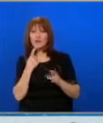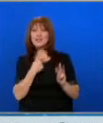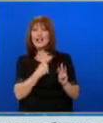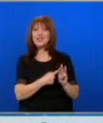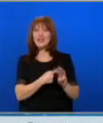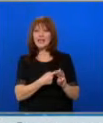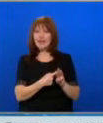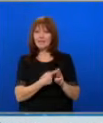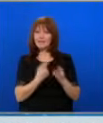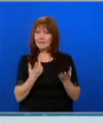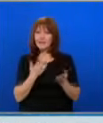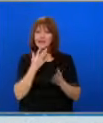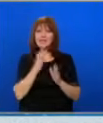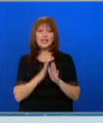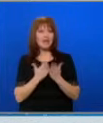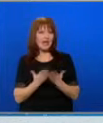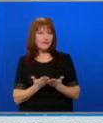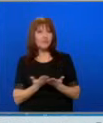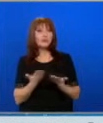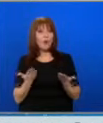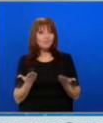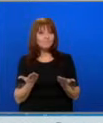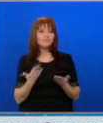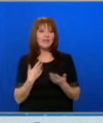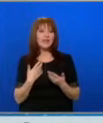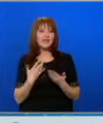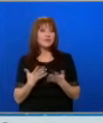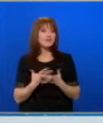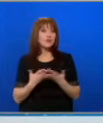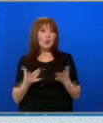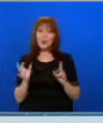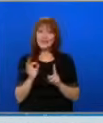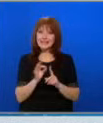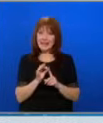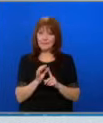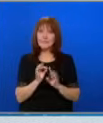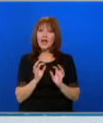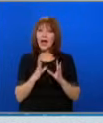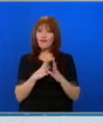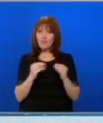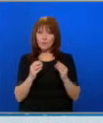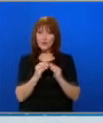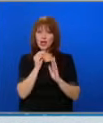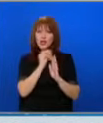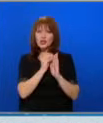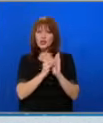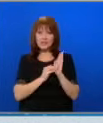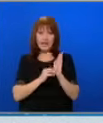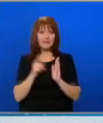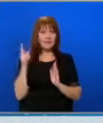дипломация и преговори. Зад членството обаче стоят практически цели. Така, например, в Румъния изчислява,